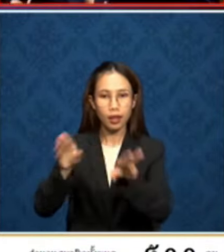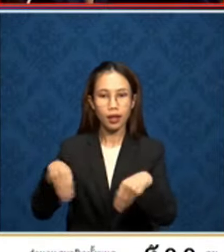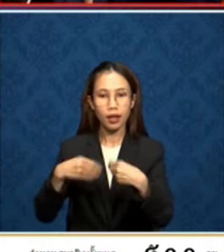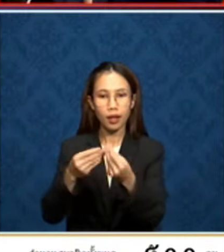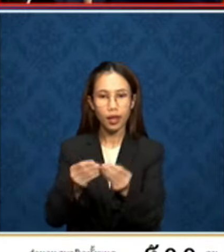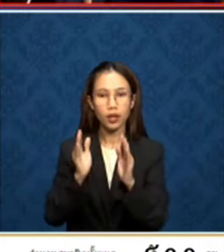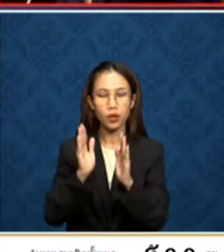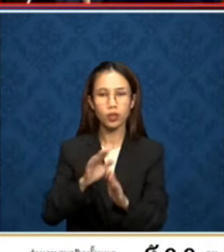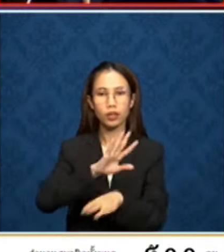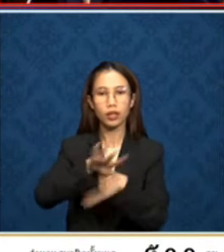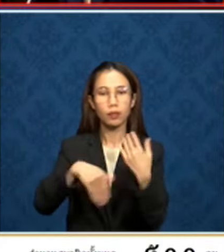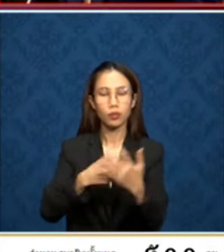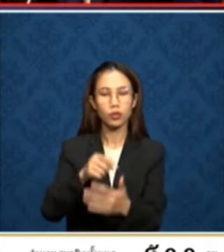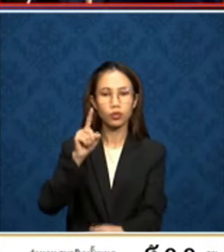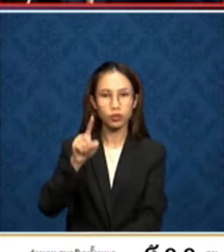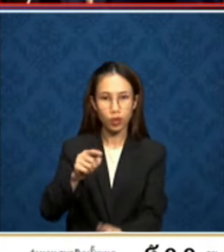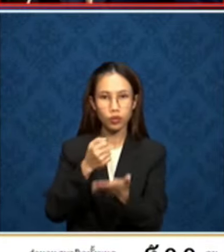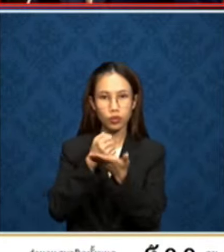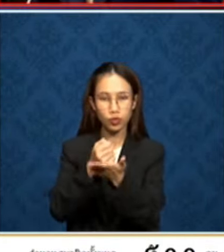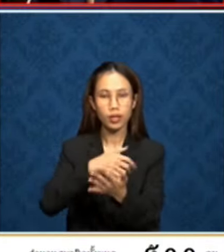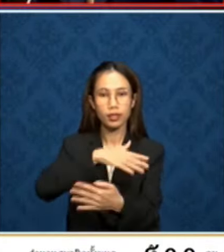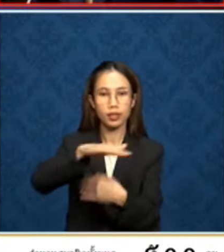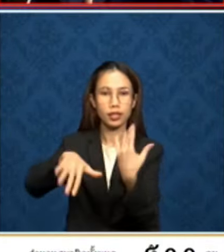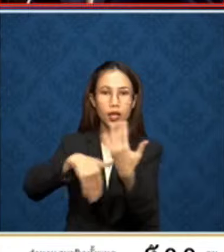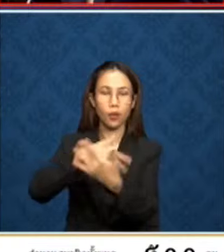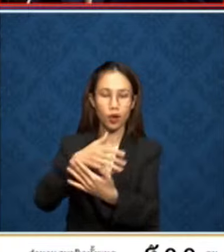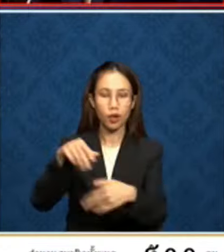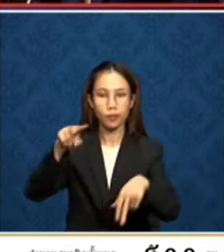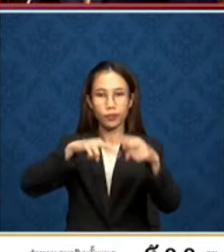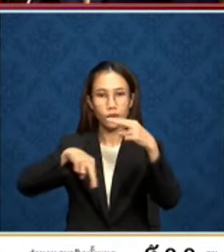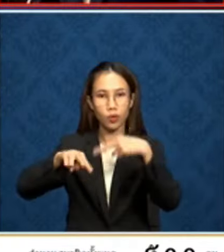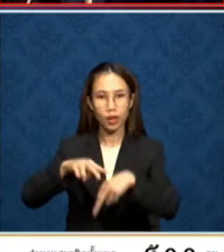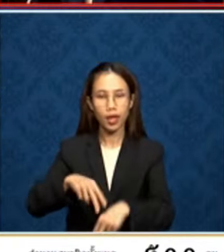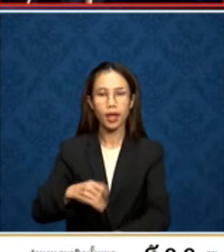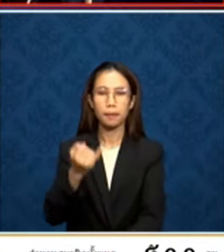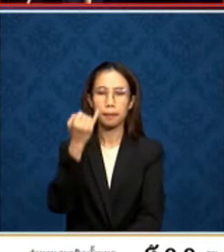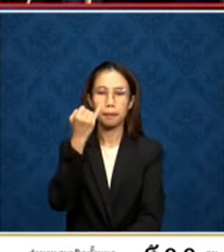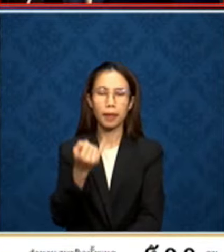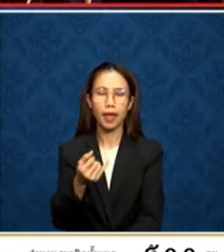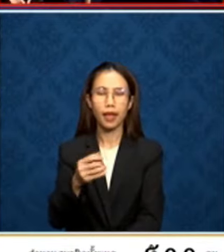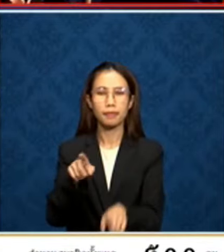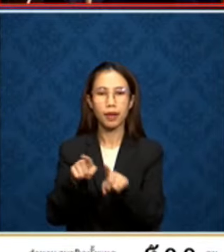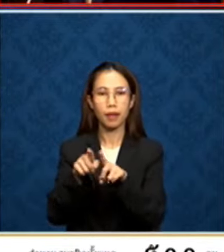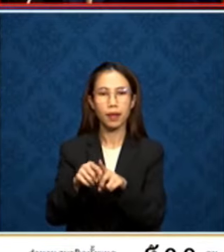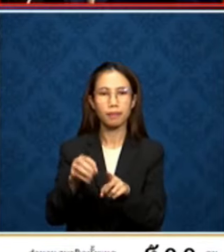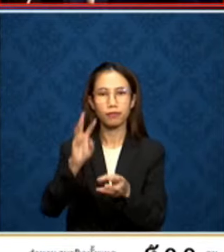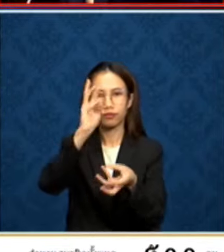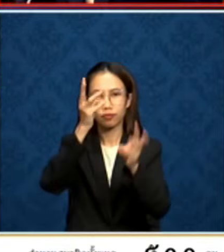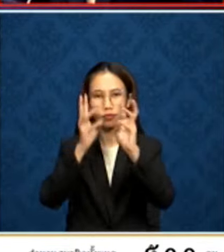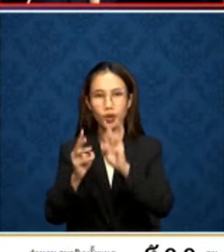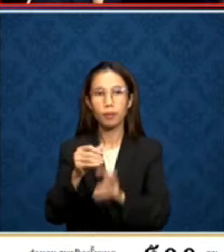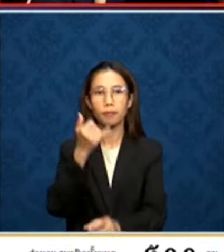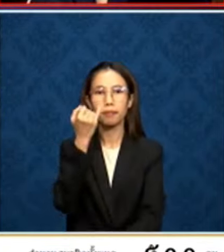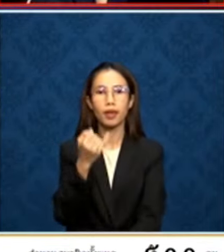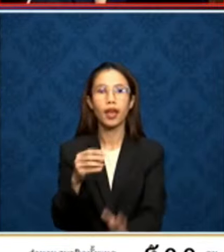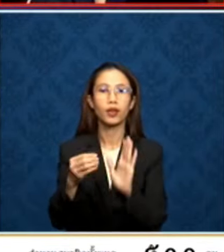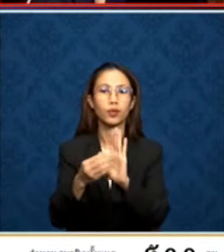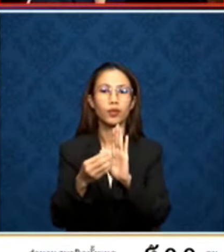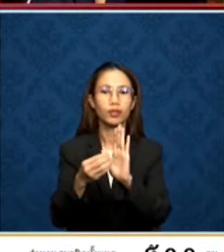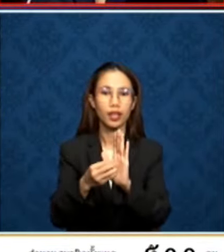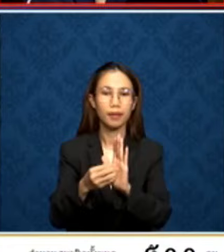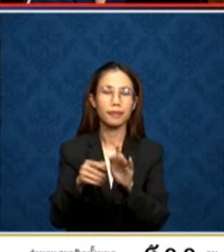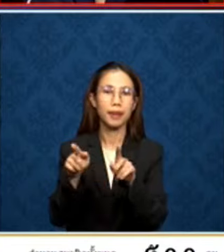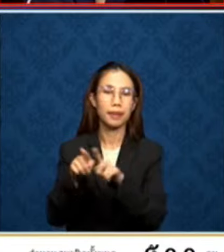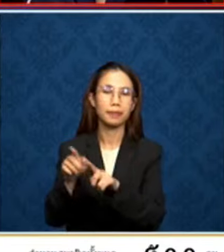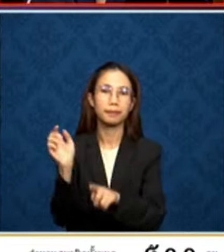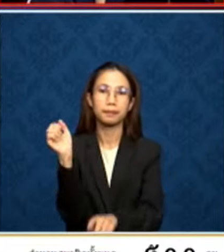ร่วมกันเป็นส่วนหนึ่งในการรักษาสิ่งแวดล้อมอาการภูมิแพ้กรุงเทพฯก็จะได้เป็นแค่เพียงเพลงที่เราร้องกันเท่า